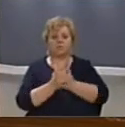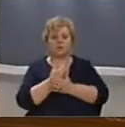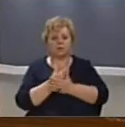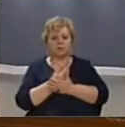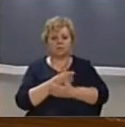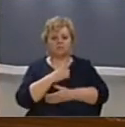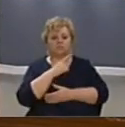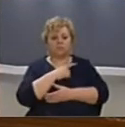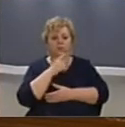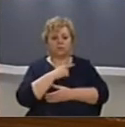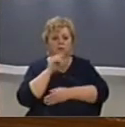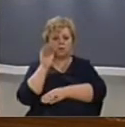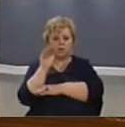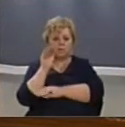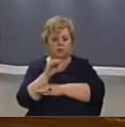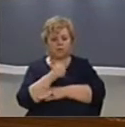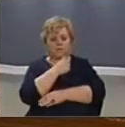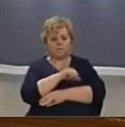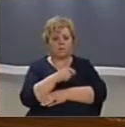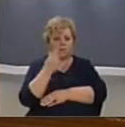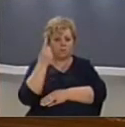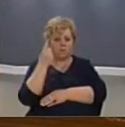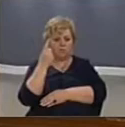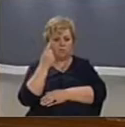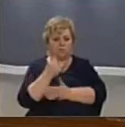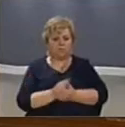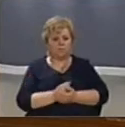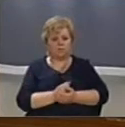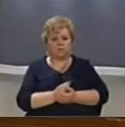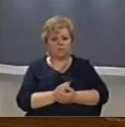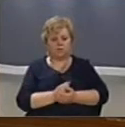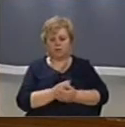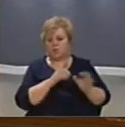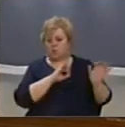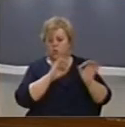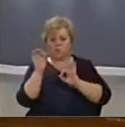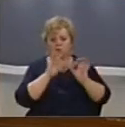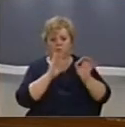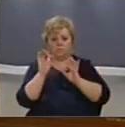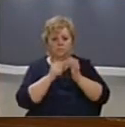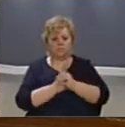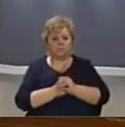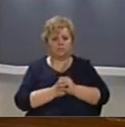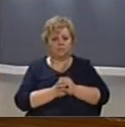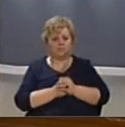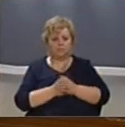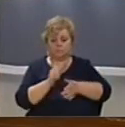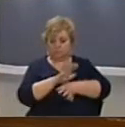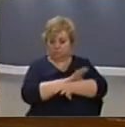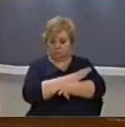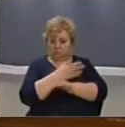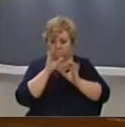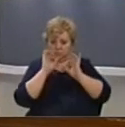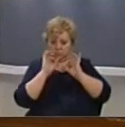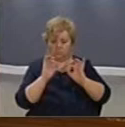në pritje të raportit vjetor të RTK-s për të siguru se a janë adresu shqetësimet tona të